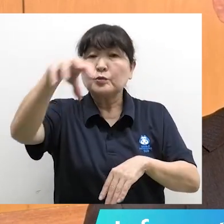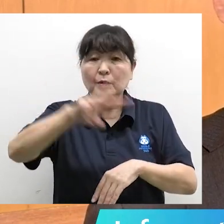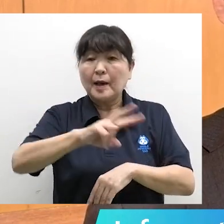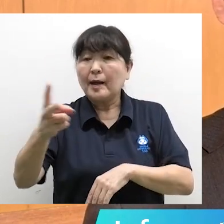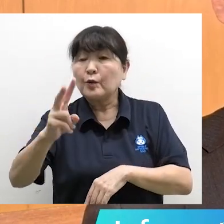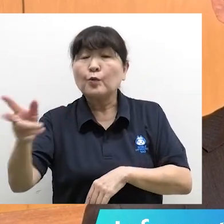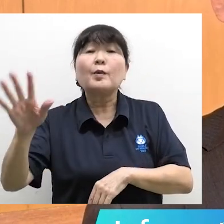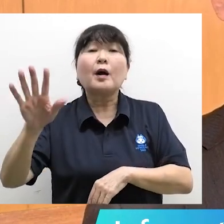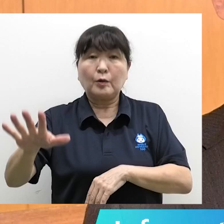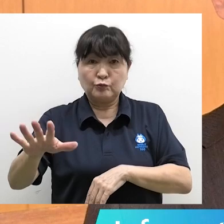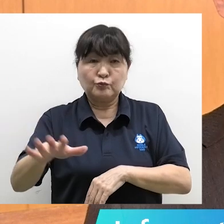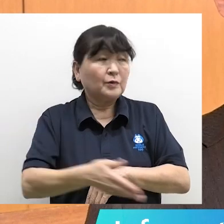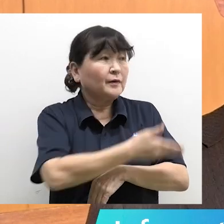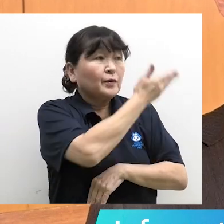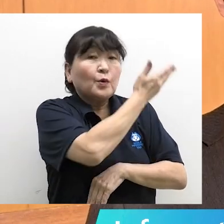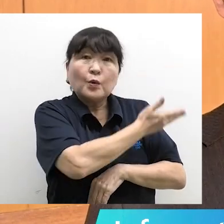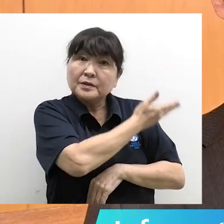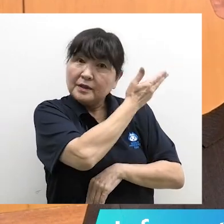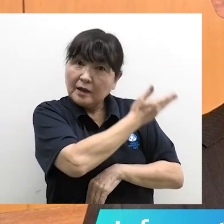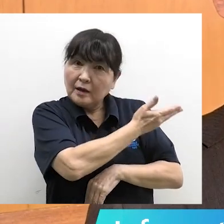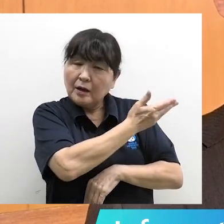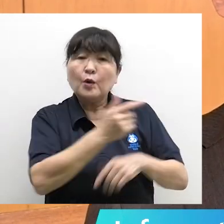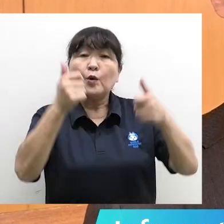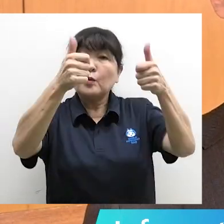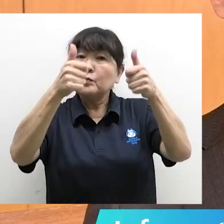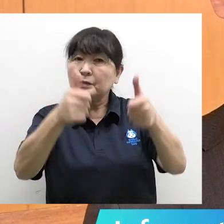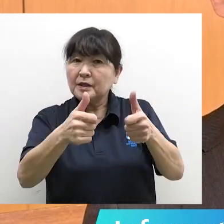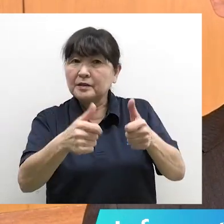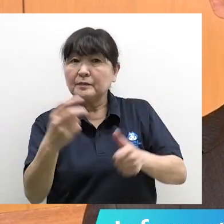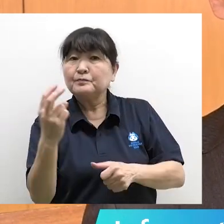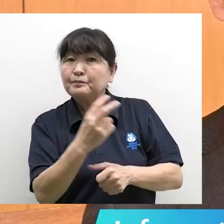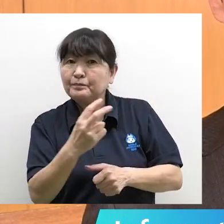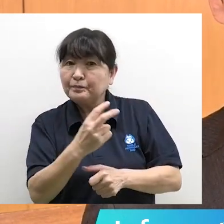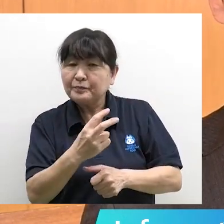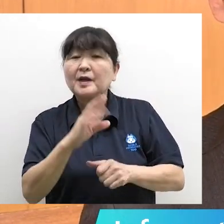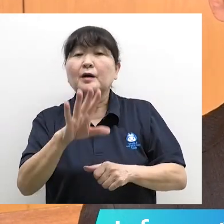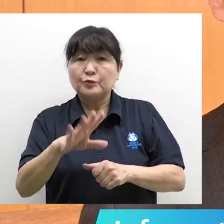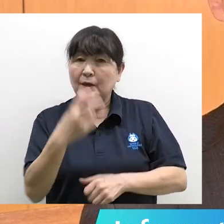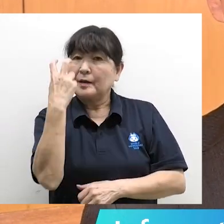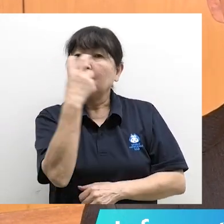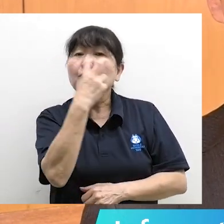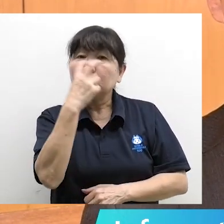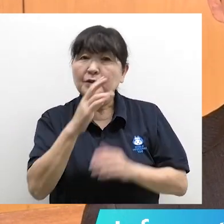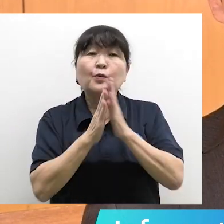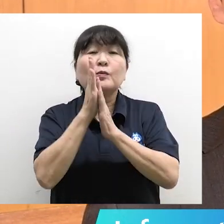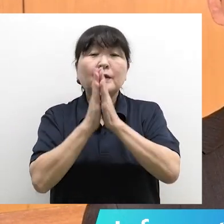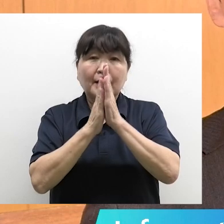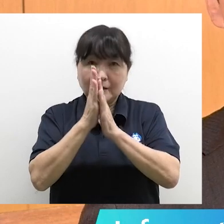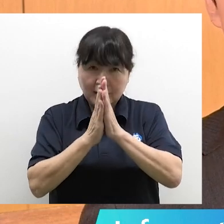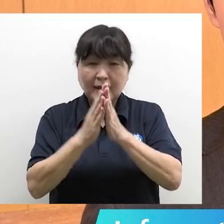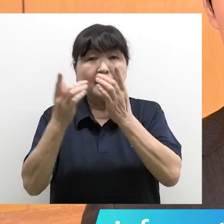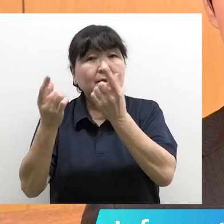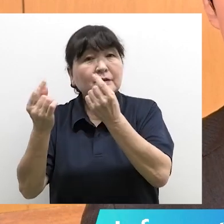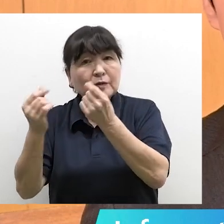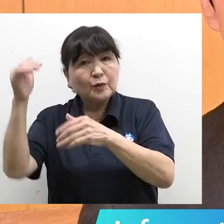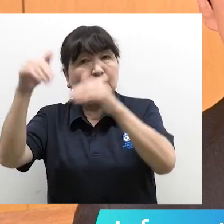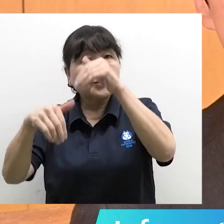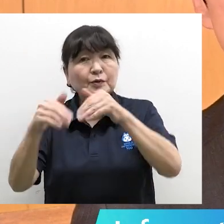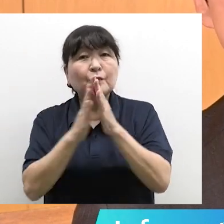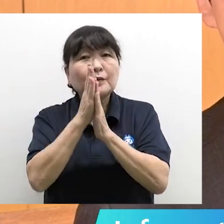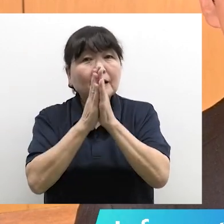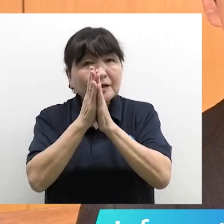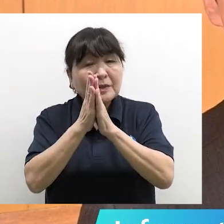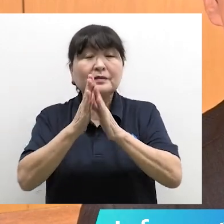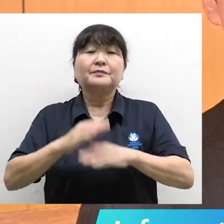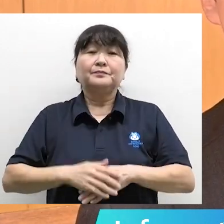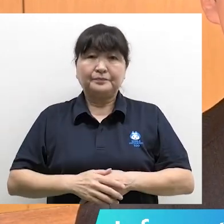ームページ等広報されているものをですね、ご確認いただいて、間違いのないようにお願いをいたします。そ